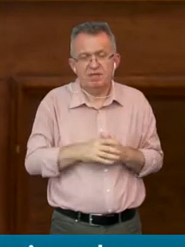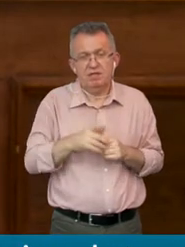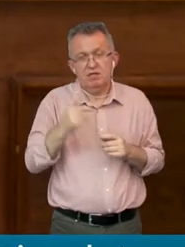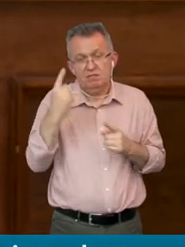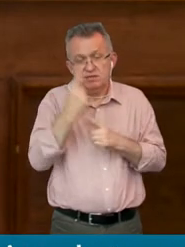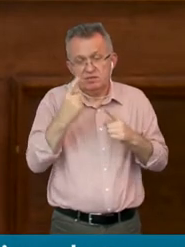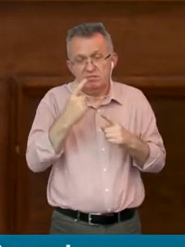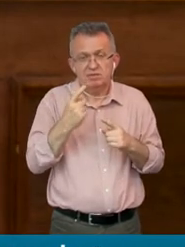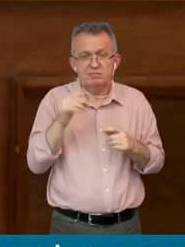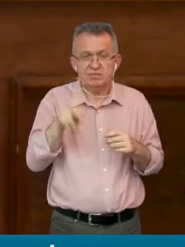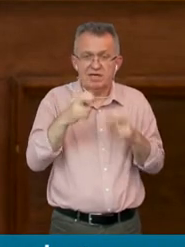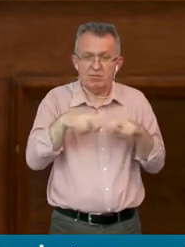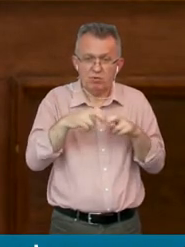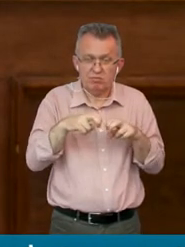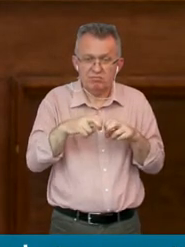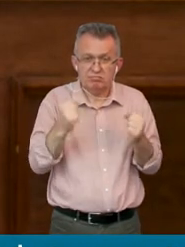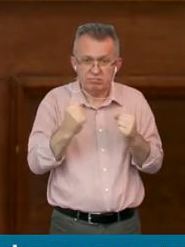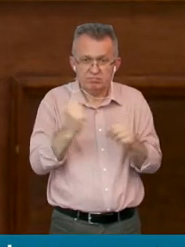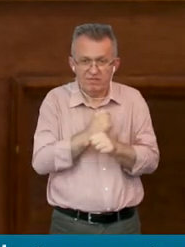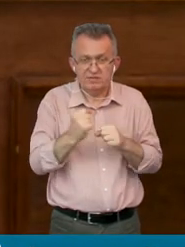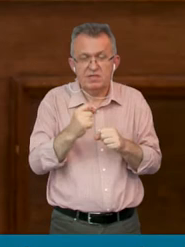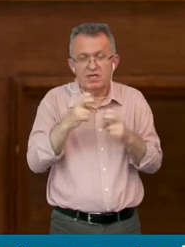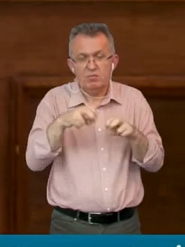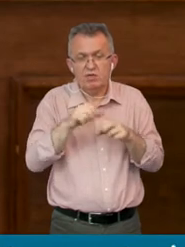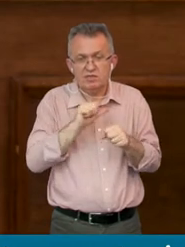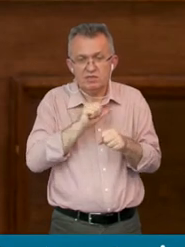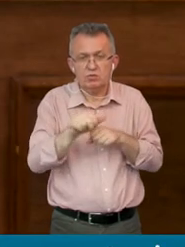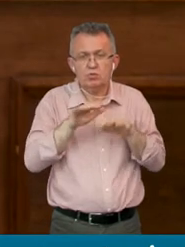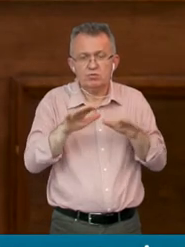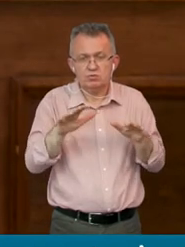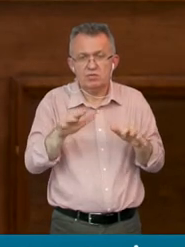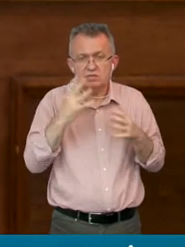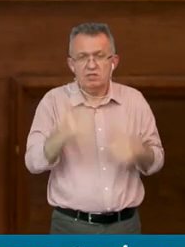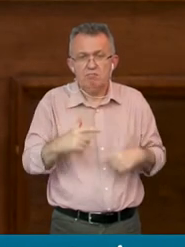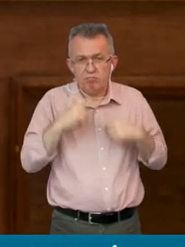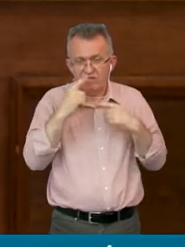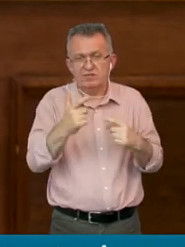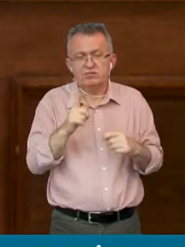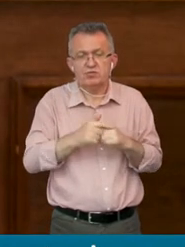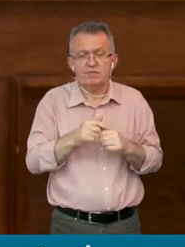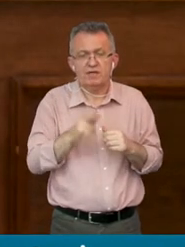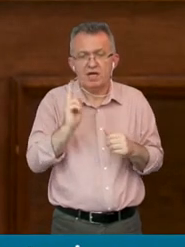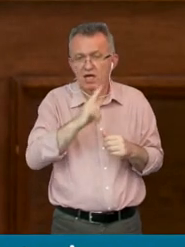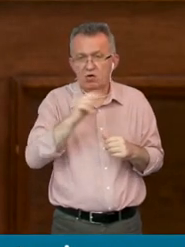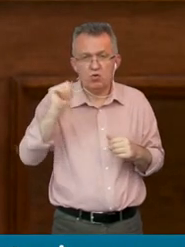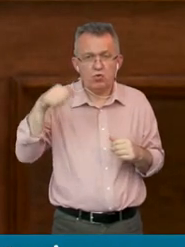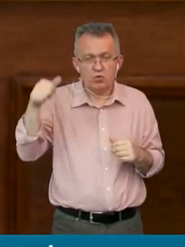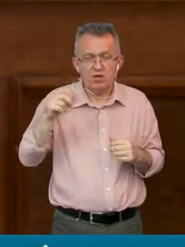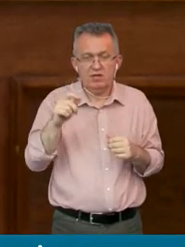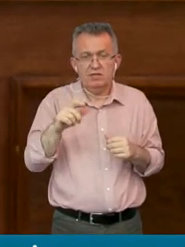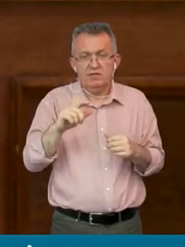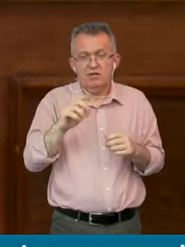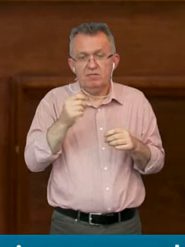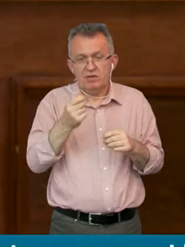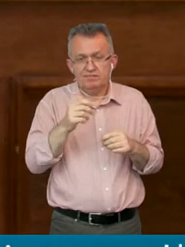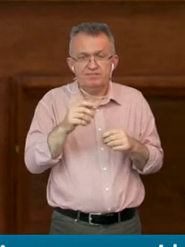Rozważamy przy remontach kapitalnych, ale oczywiście tych remontów jest bardzo, bardzo dużo. Chcę powiedzieć, że my każdego roku na remonty w placówkach